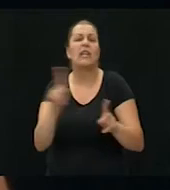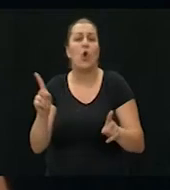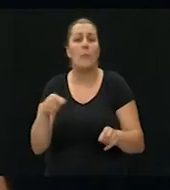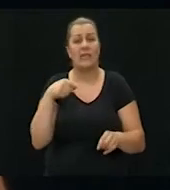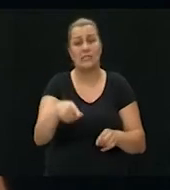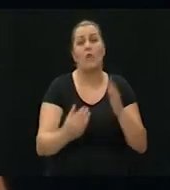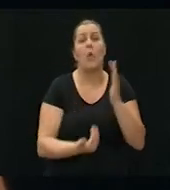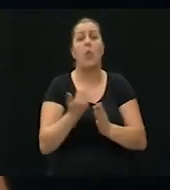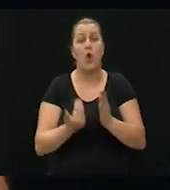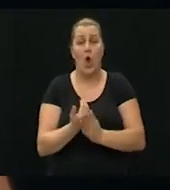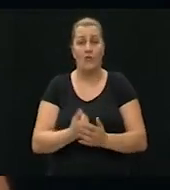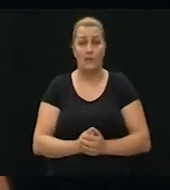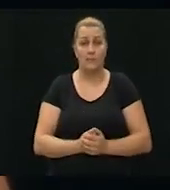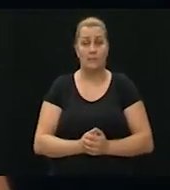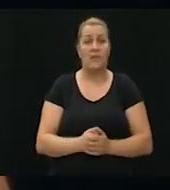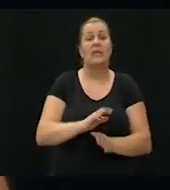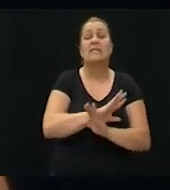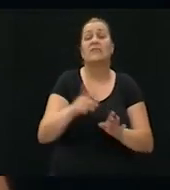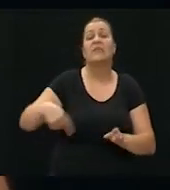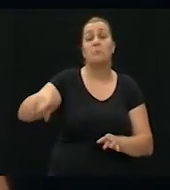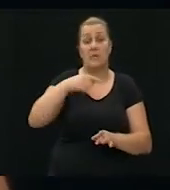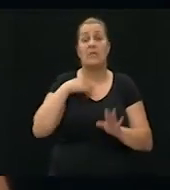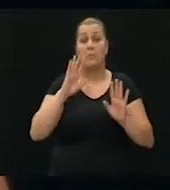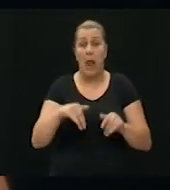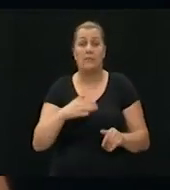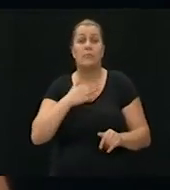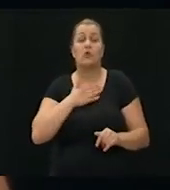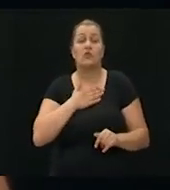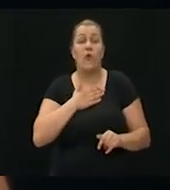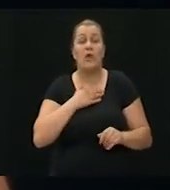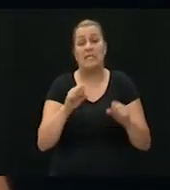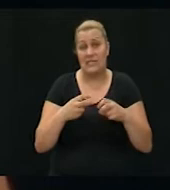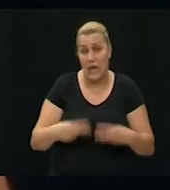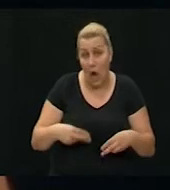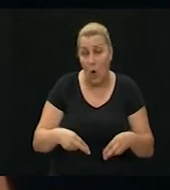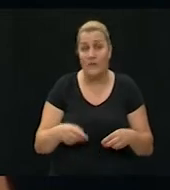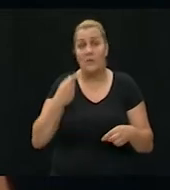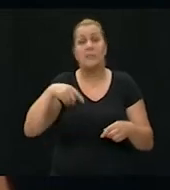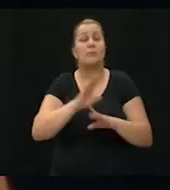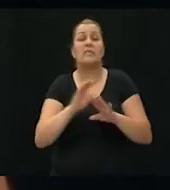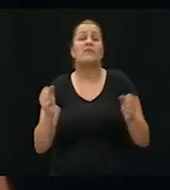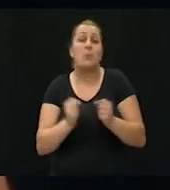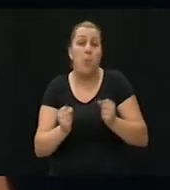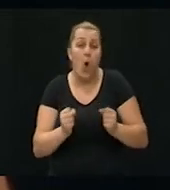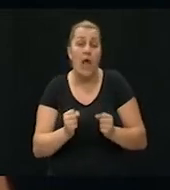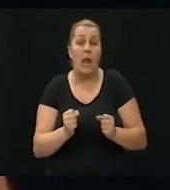omladine da se to nešto ponovi. Svi smo mi imali svojih strahova, svi smo se bojali,